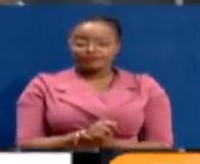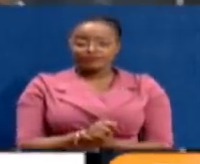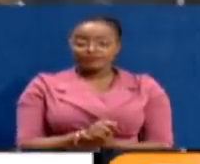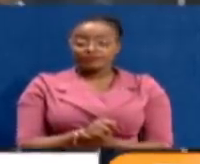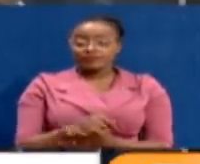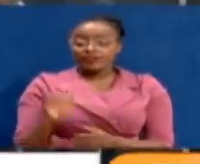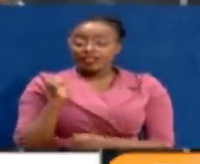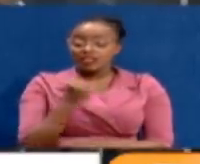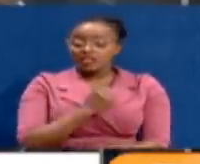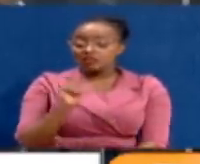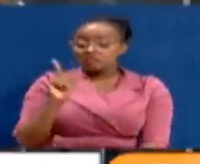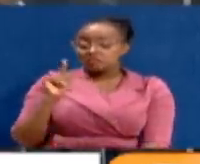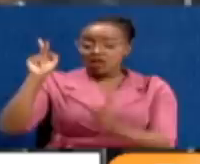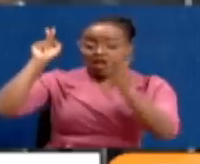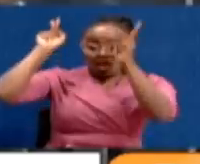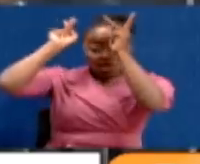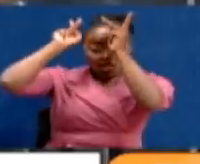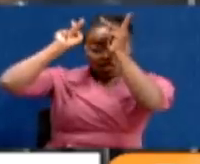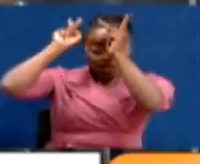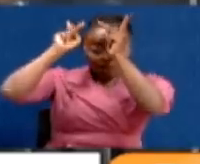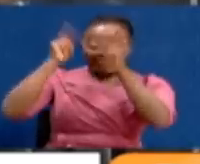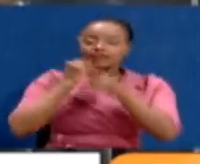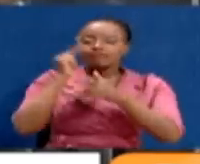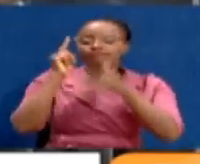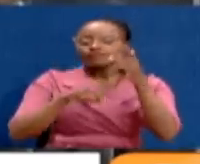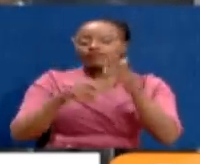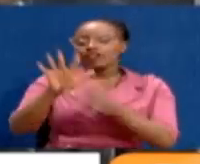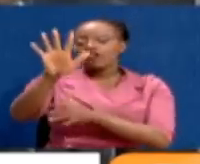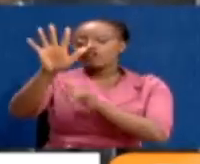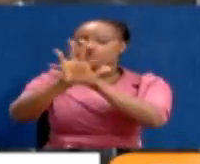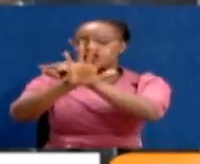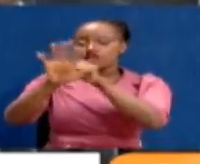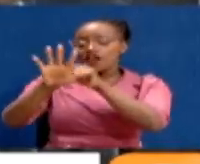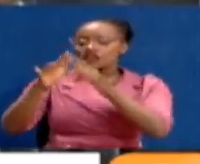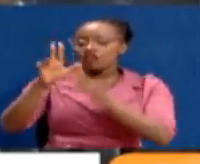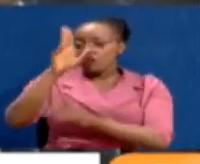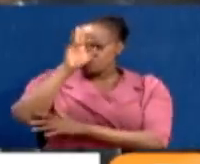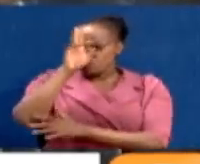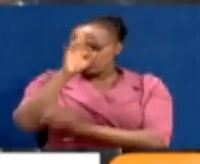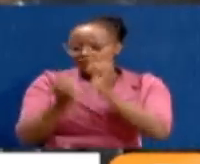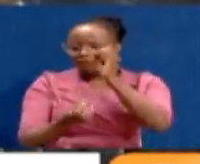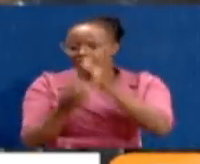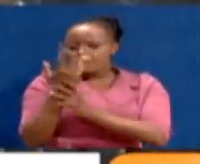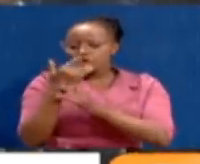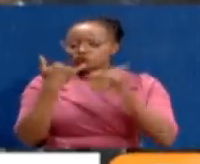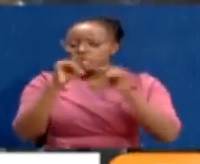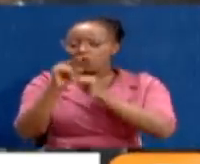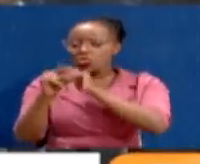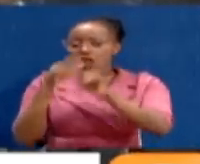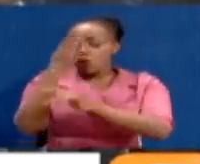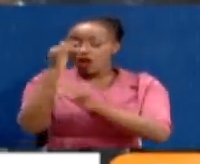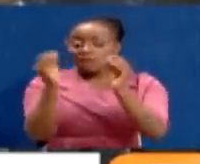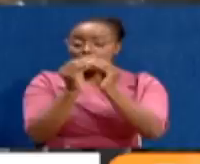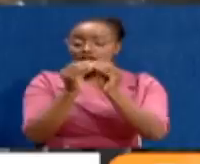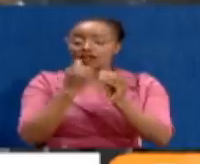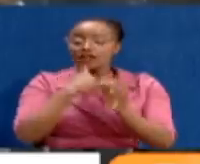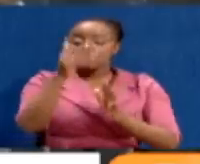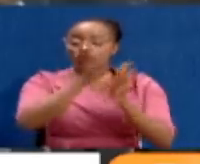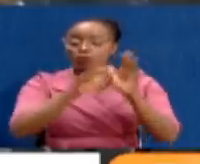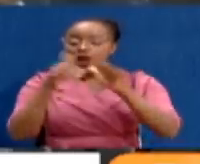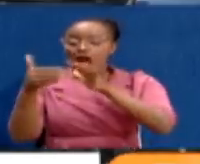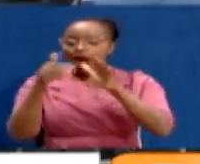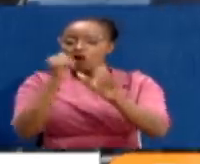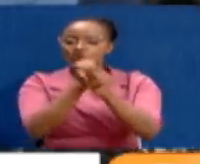Seneta huyo wa Kakamega anadai kuwa kikosi cha maafisa watano kimebuniwa kumwangamiza baada ya kufanya vikao kadhaa vya kupanga njama